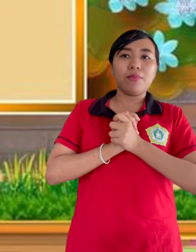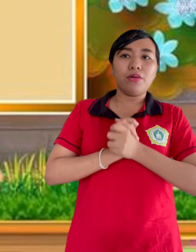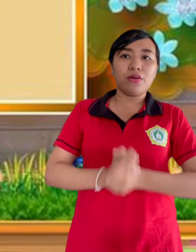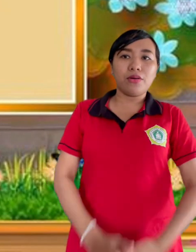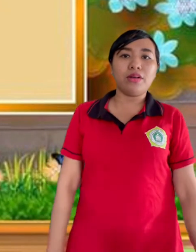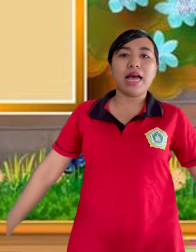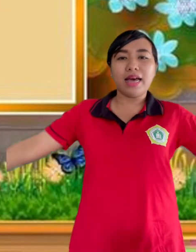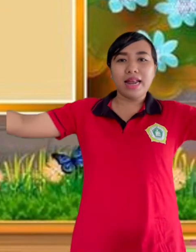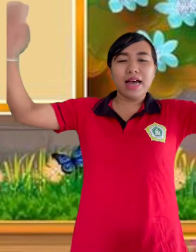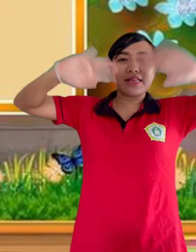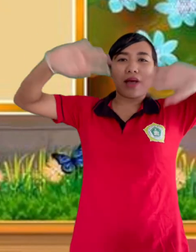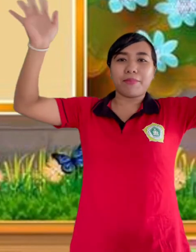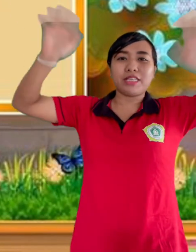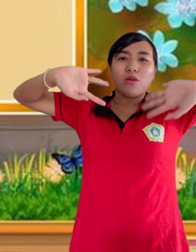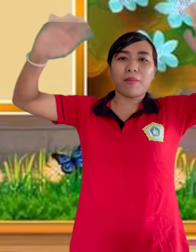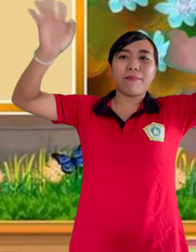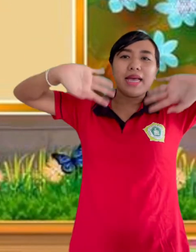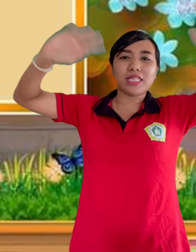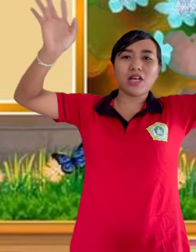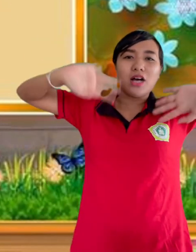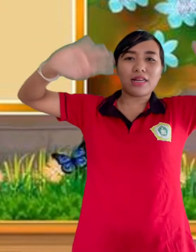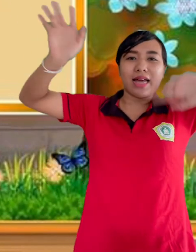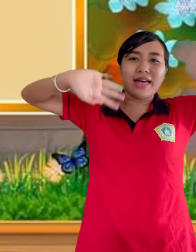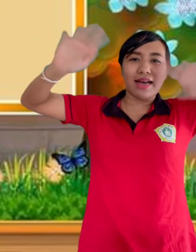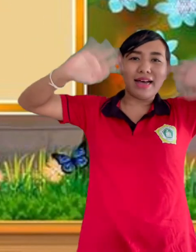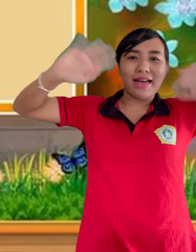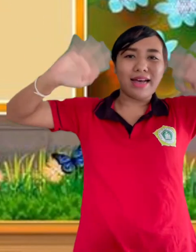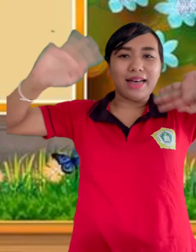nanti kirimkan ke Ibu Guru. Dadah, sampai jumpa besok. Dadah.